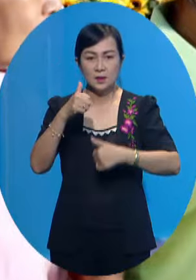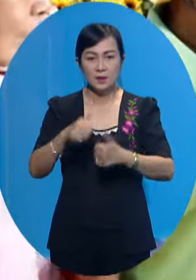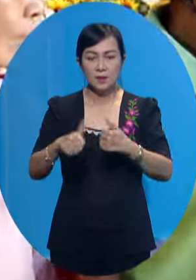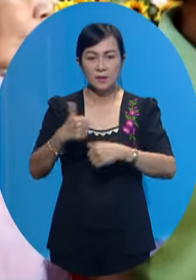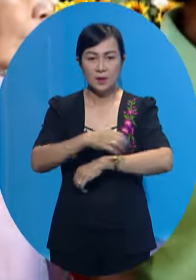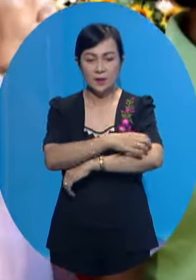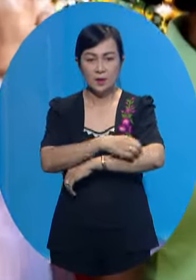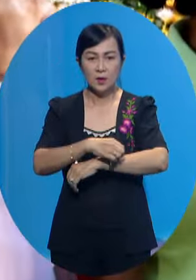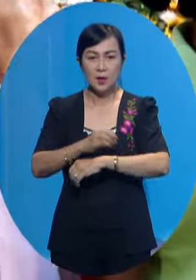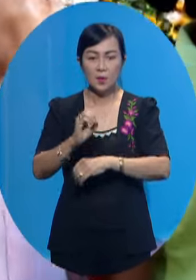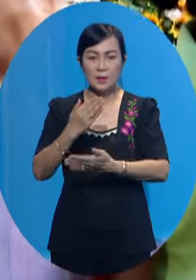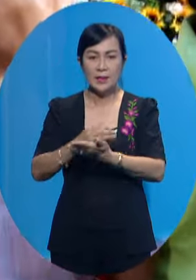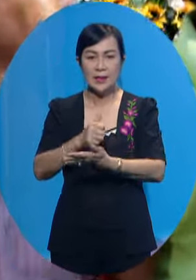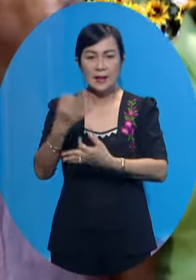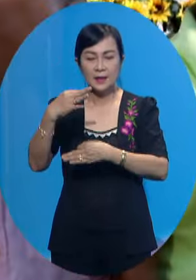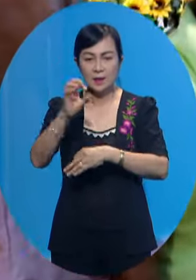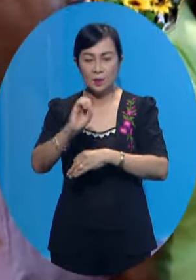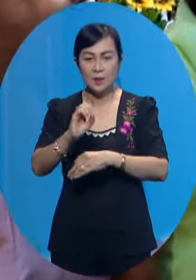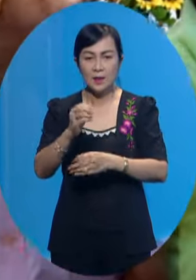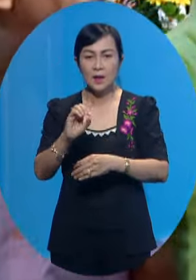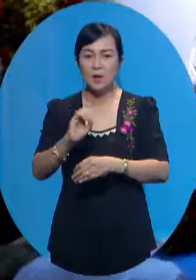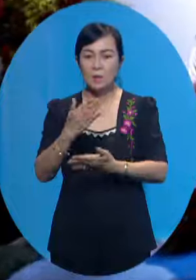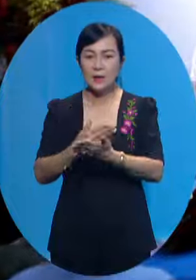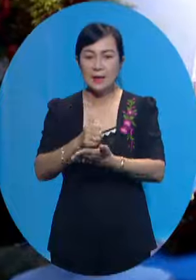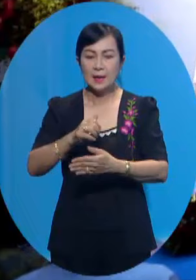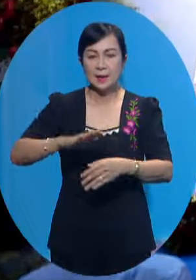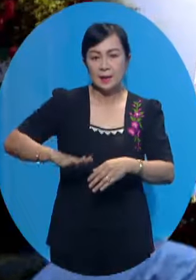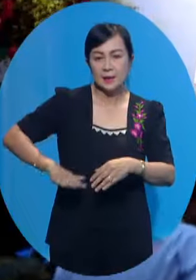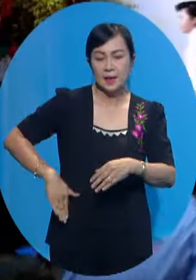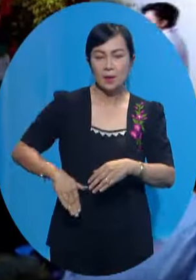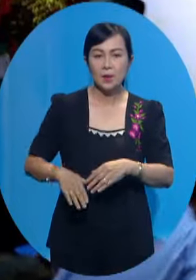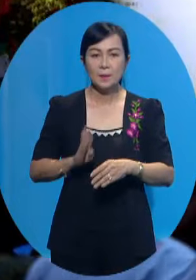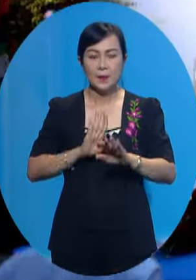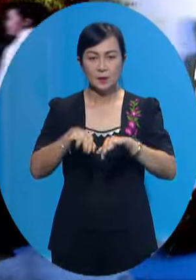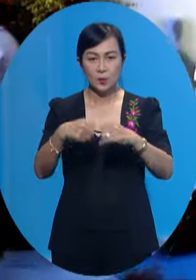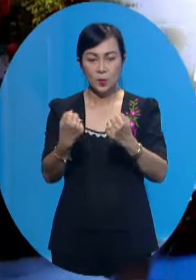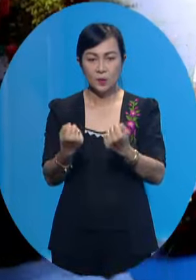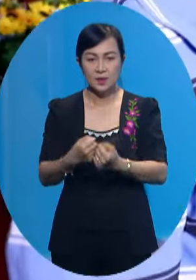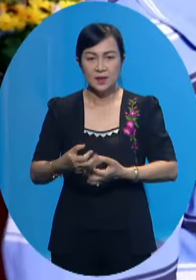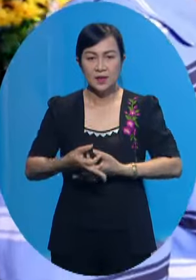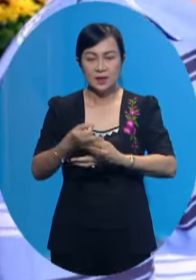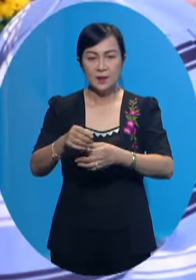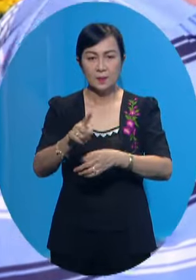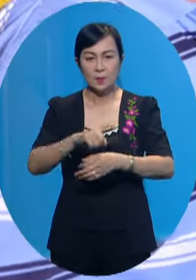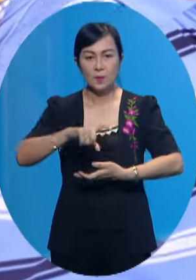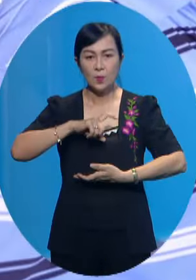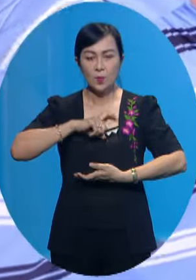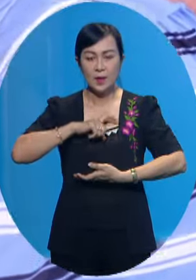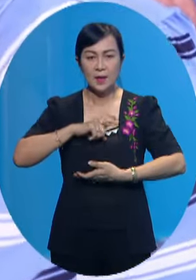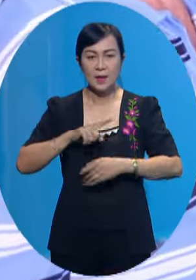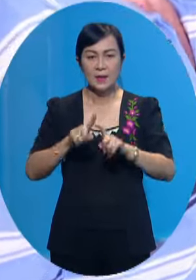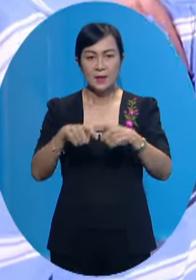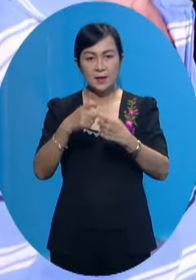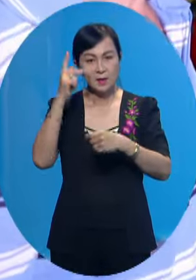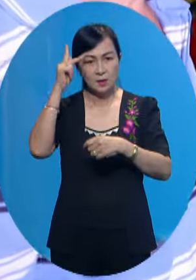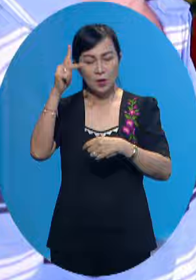nghèo, không để một ai không có Tết, không để ai bị bỏ lại phía sau. Dịp này, ban tổ chức chương trình cũng trao tặng 100 phần quà cho các hộ